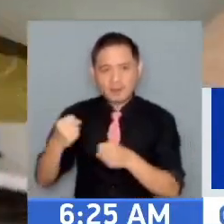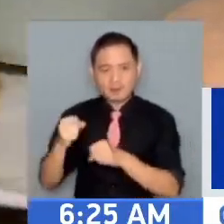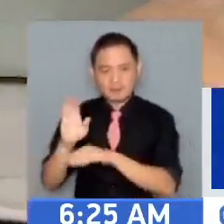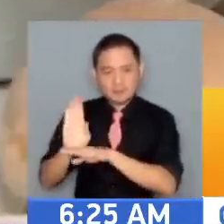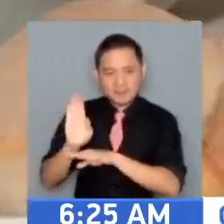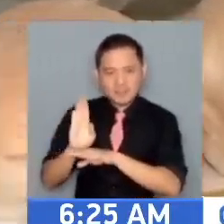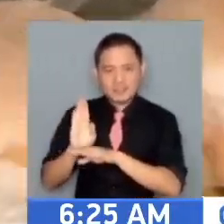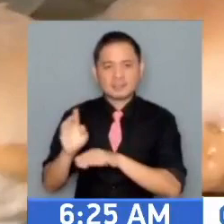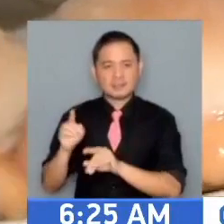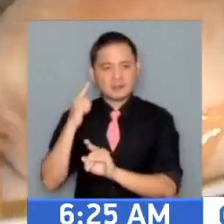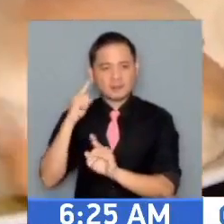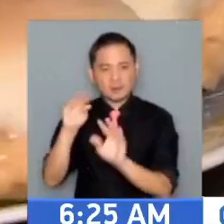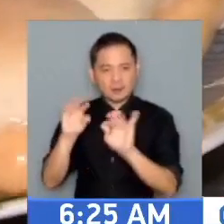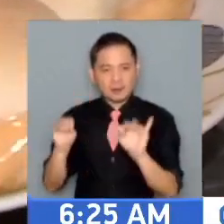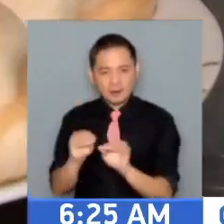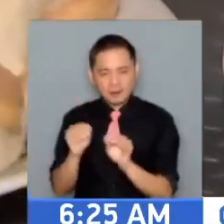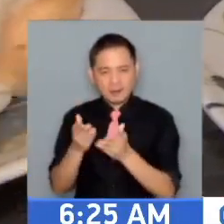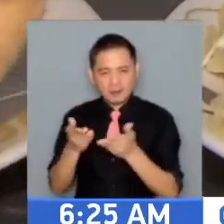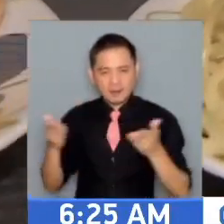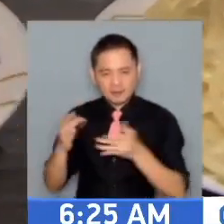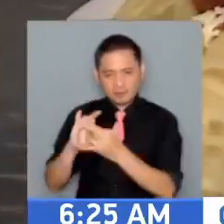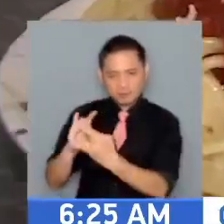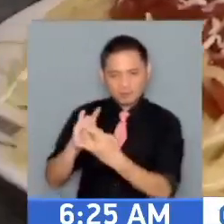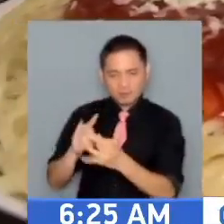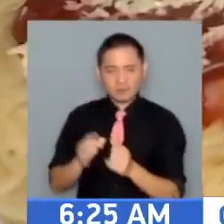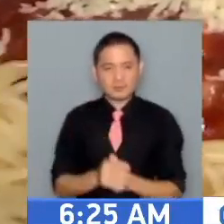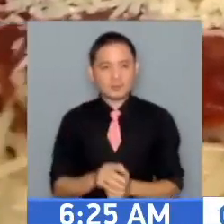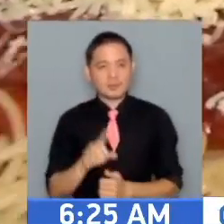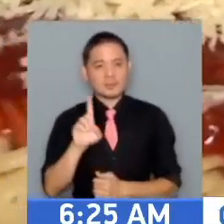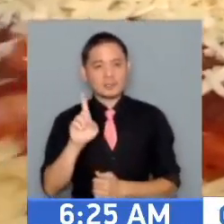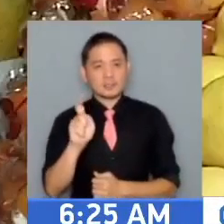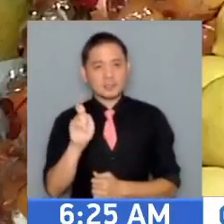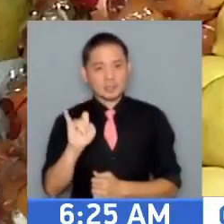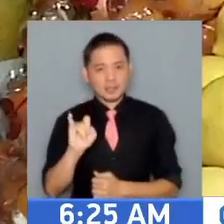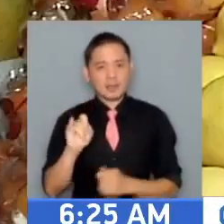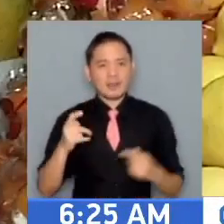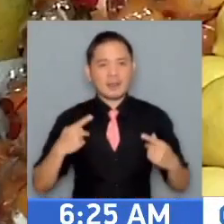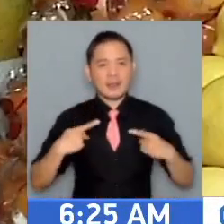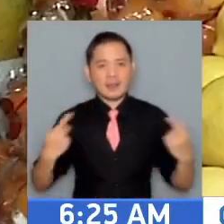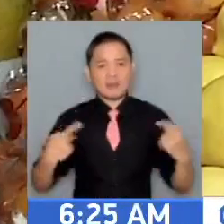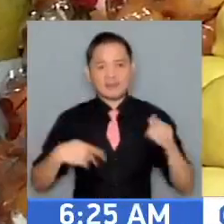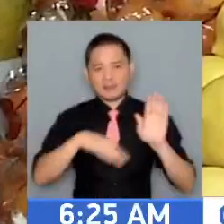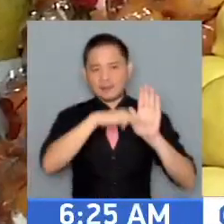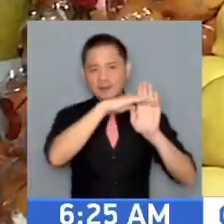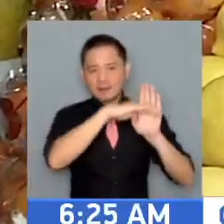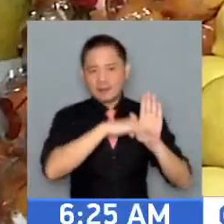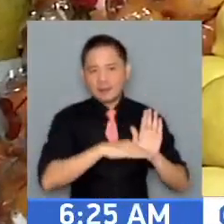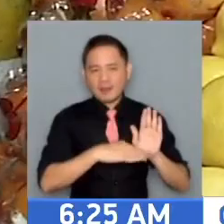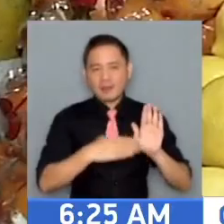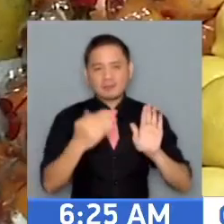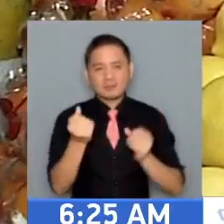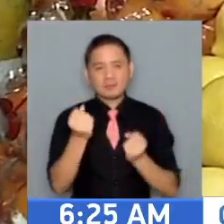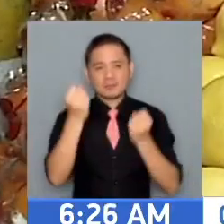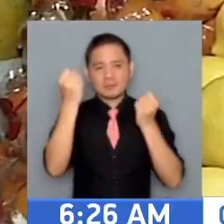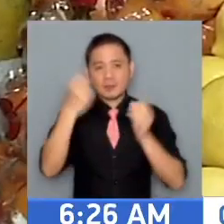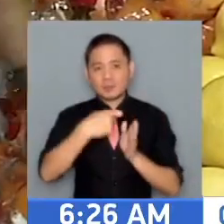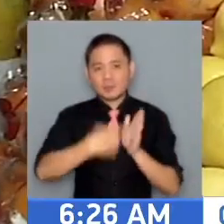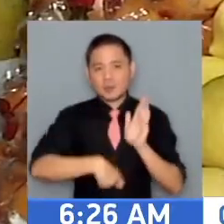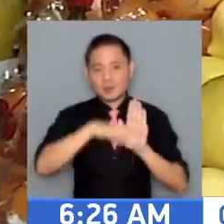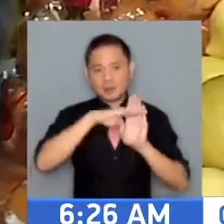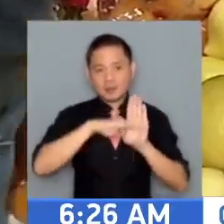presyo. Maglalabas din daw ang DTI ng Noche Buena guide at suggested retail price.